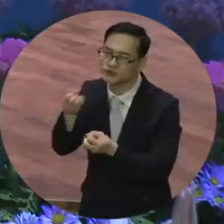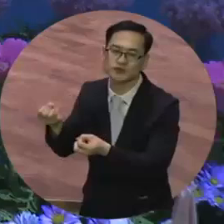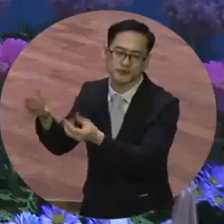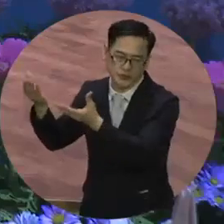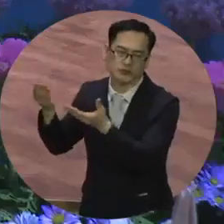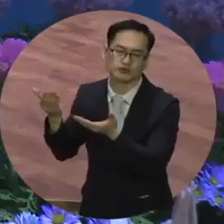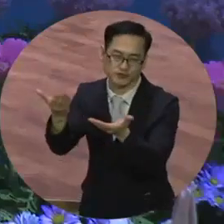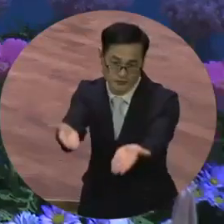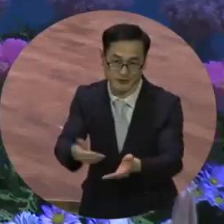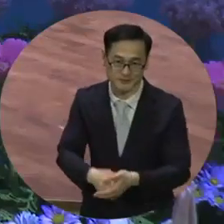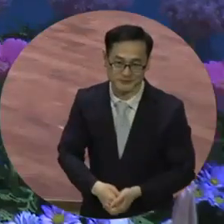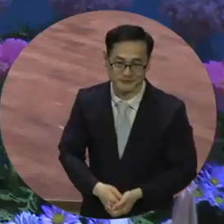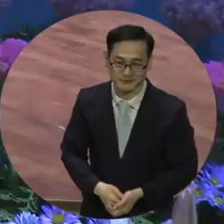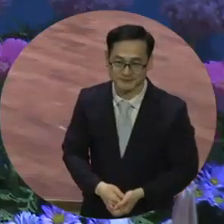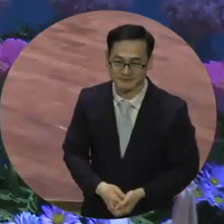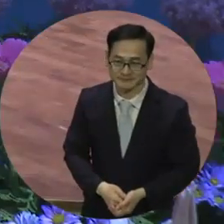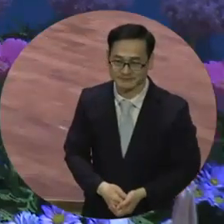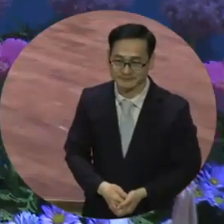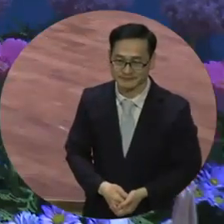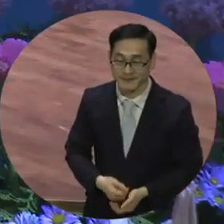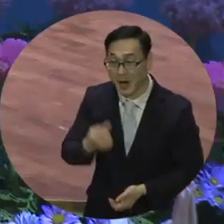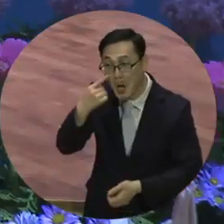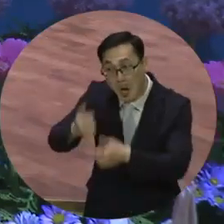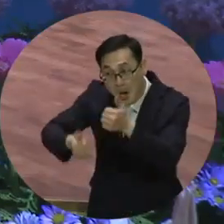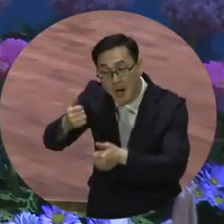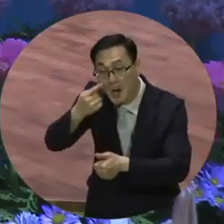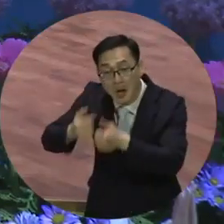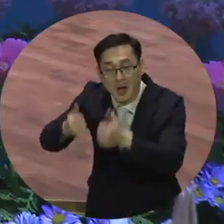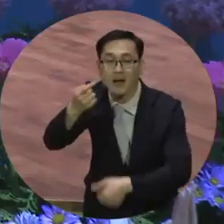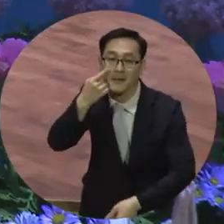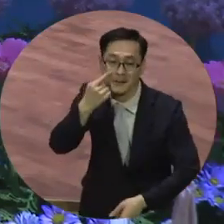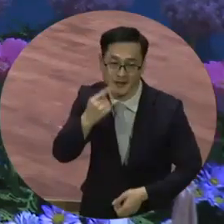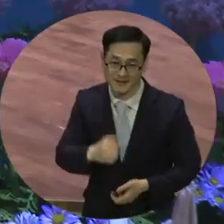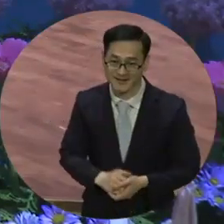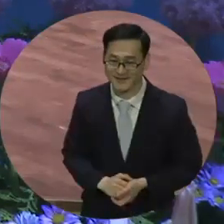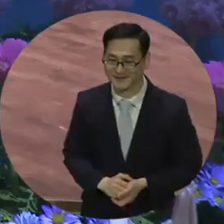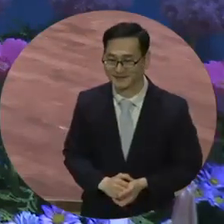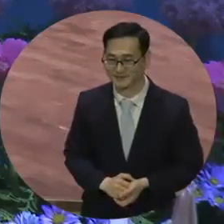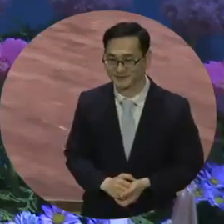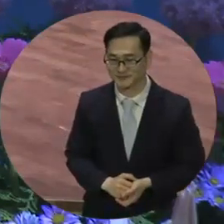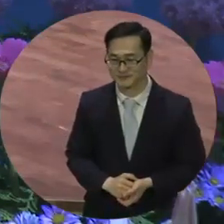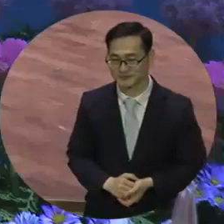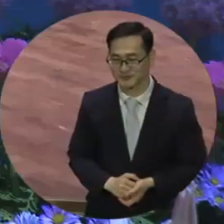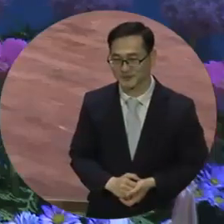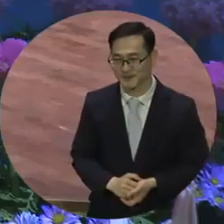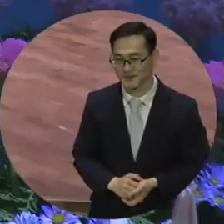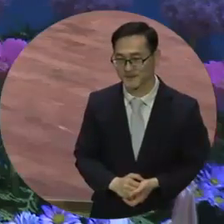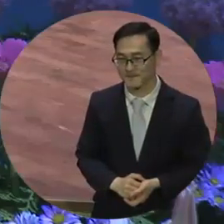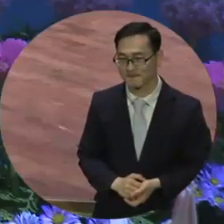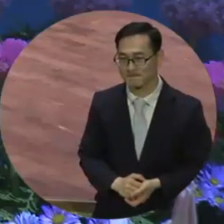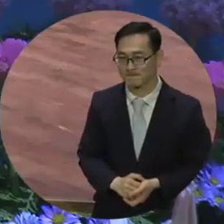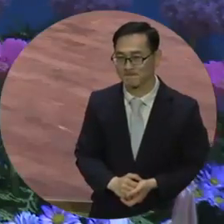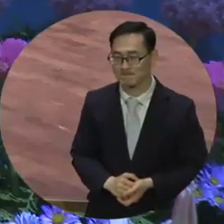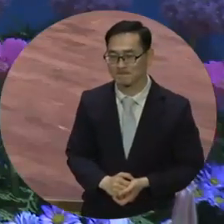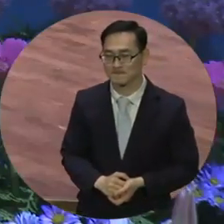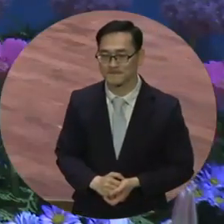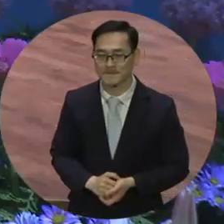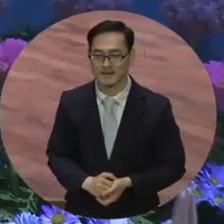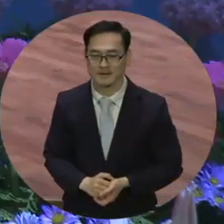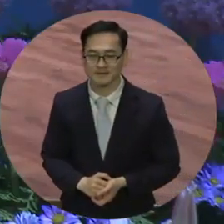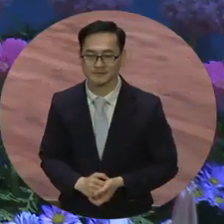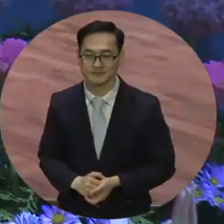한번 기대해 보시기 바랍니다. 이미 하신 분들도 기대하시고 또 하나님이 시간표에 대해서 이렇게